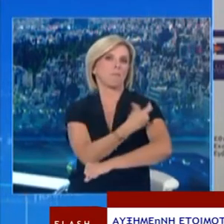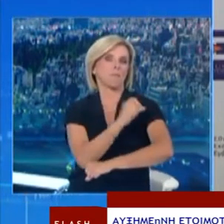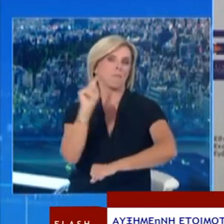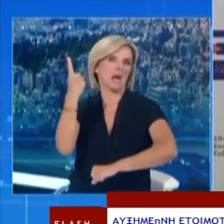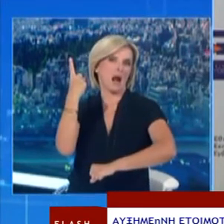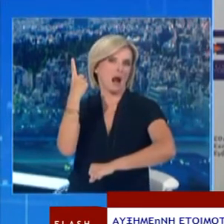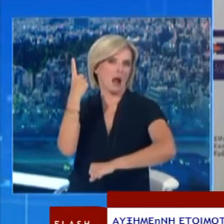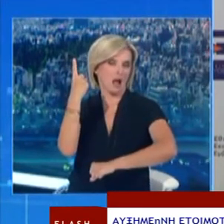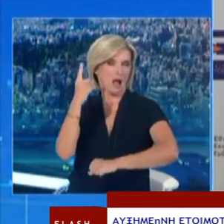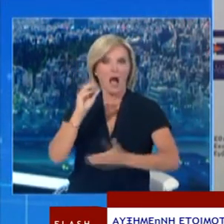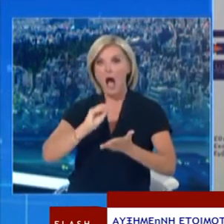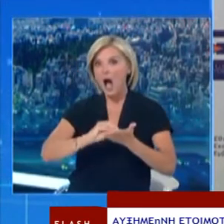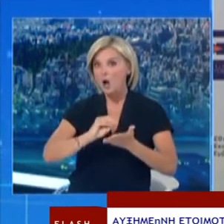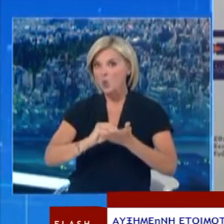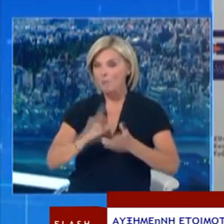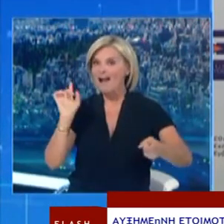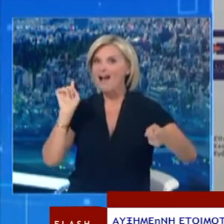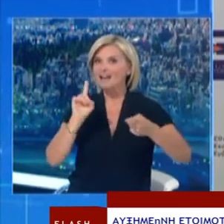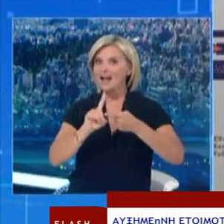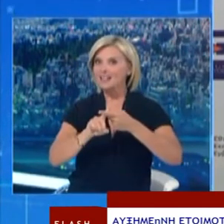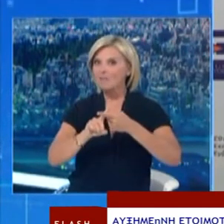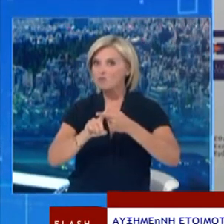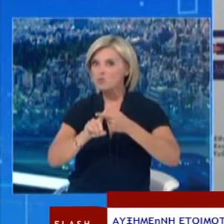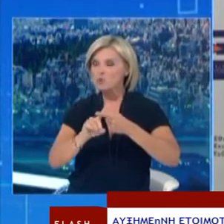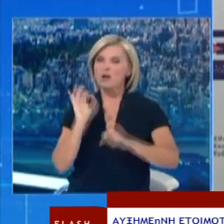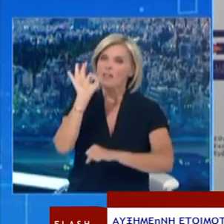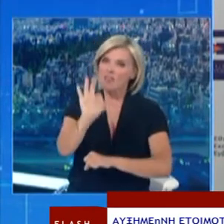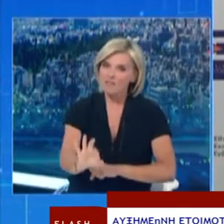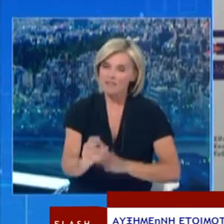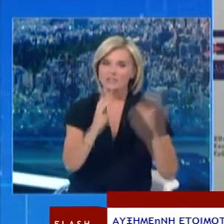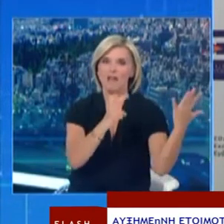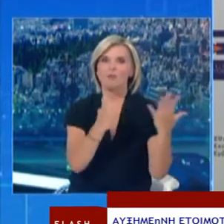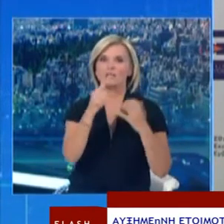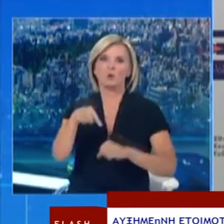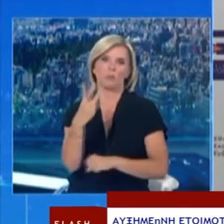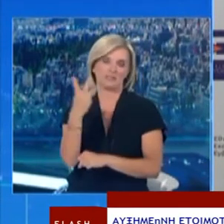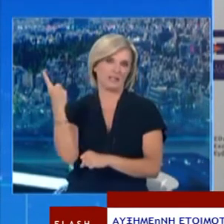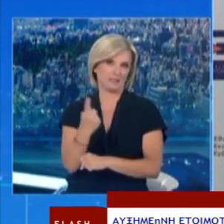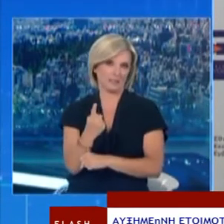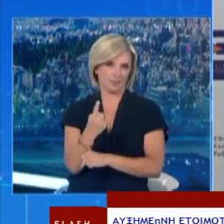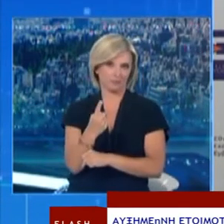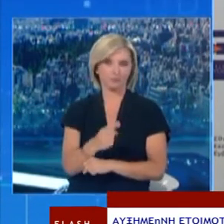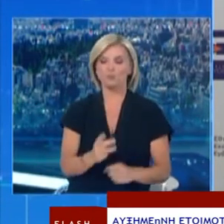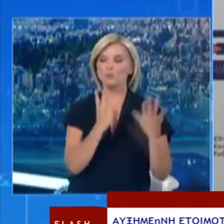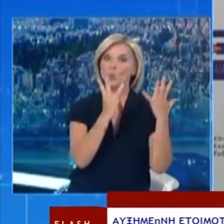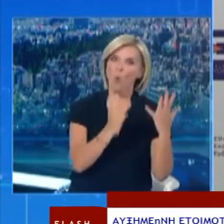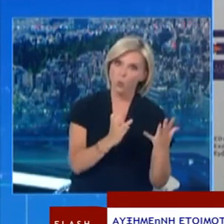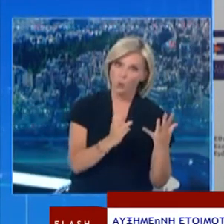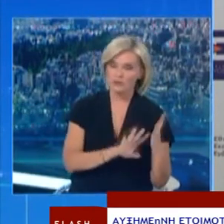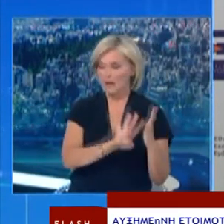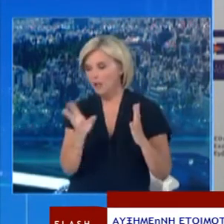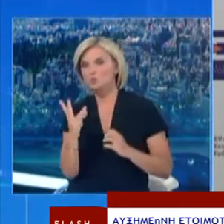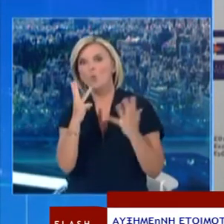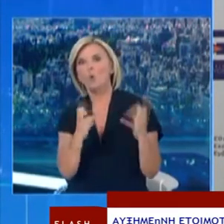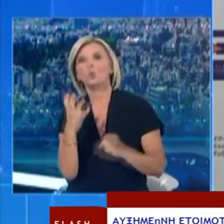μία δόση και αν υπολογίσουμε και τα ραντεβού, αυτό θα ανέλθει στο 71,3%. Η ηλικιακή ομάδα 80-84,